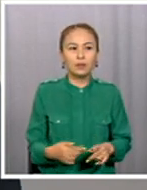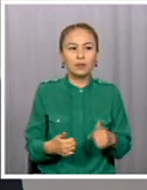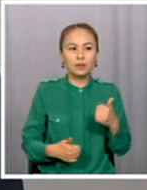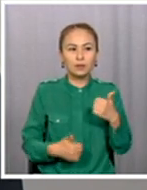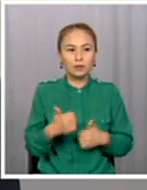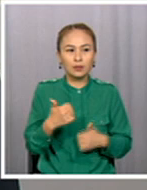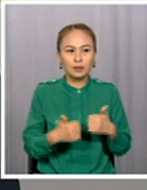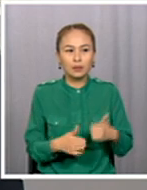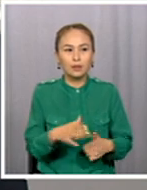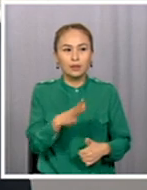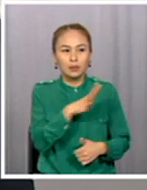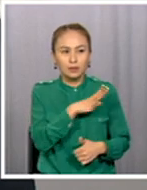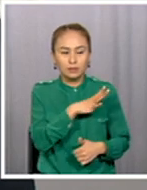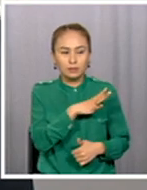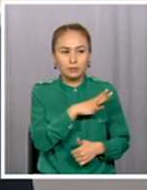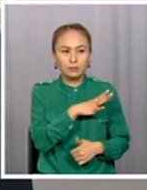Соревнования